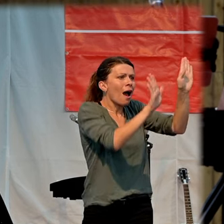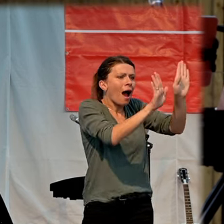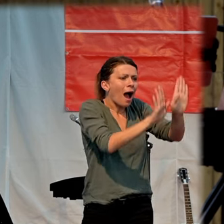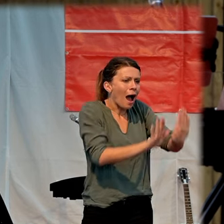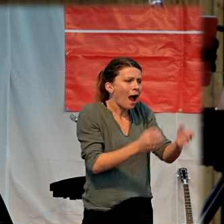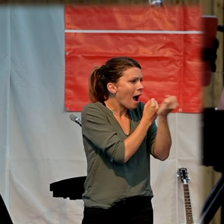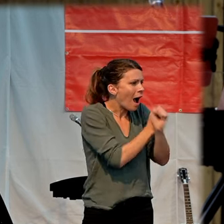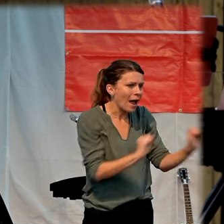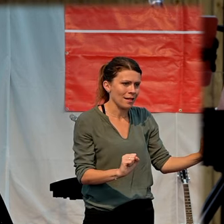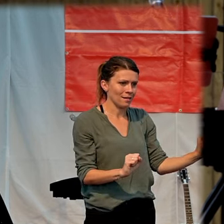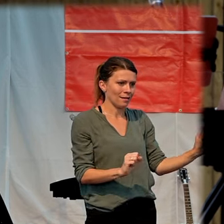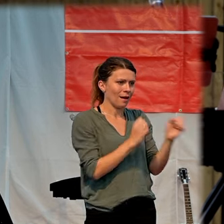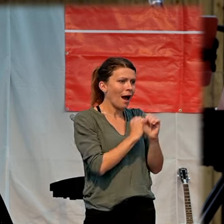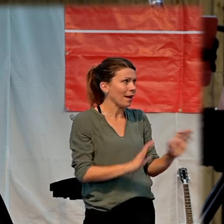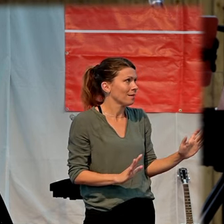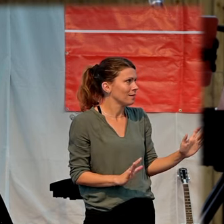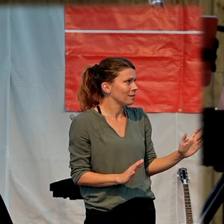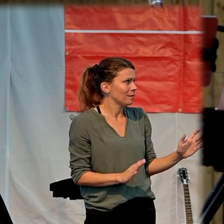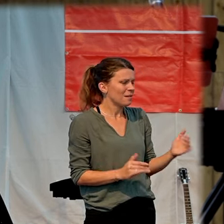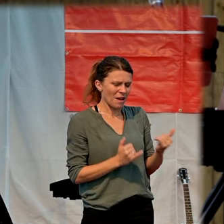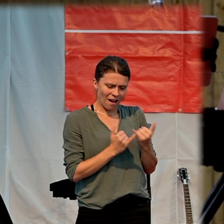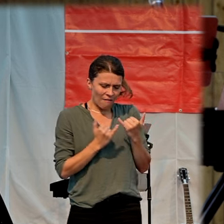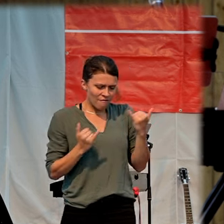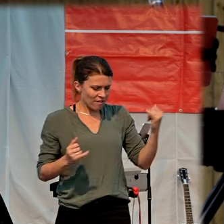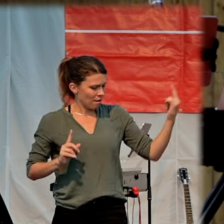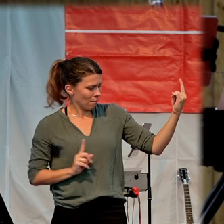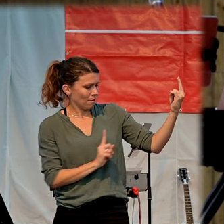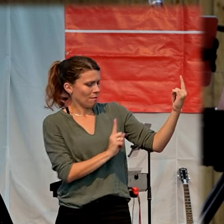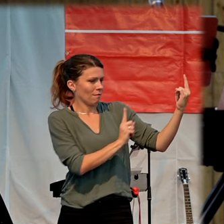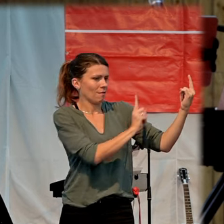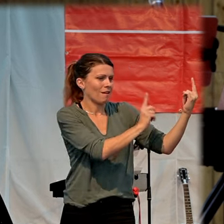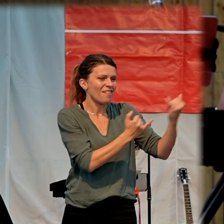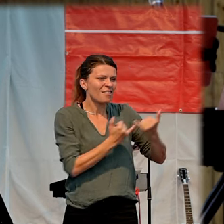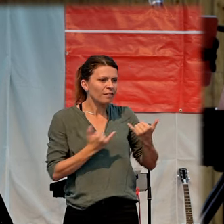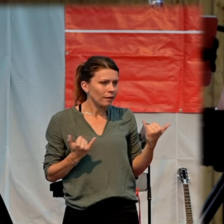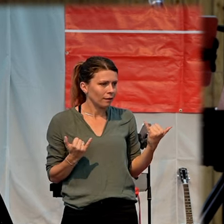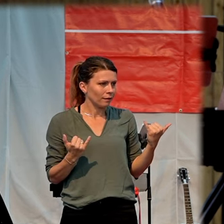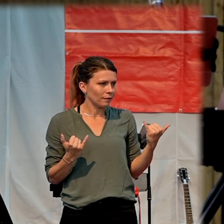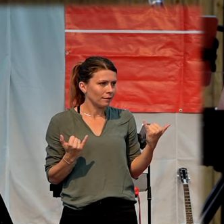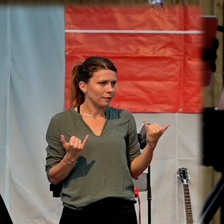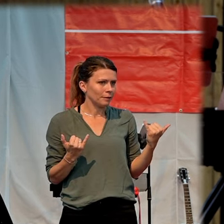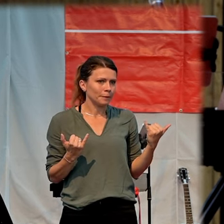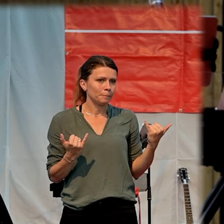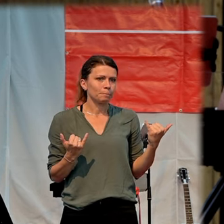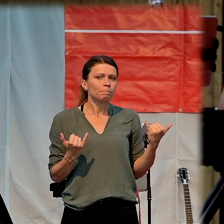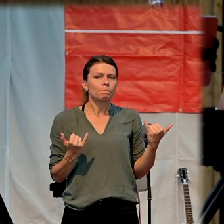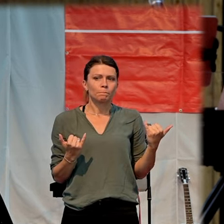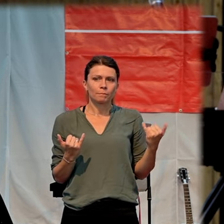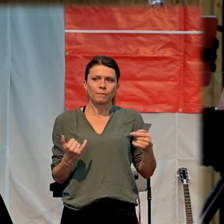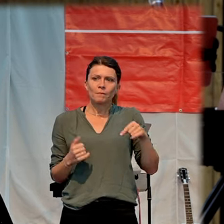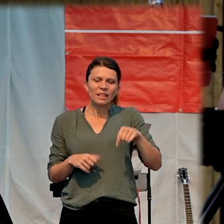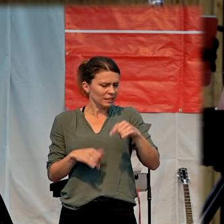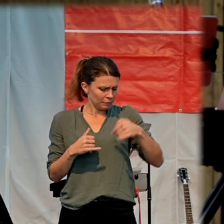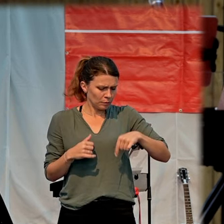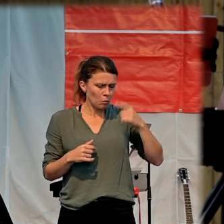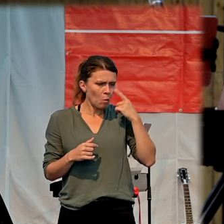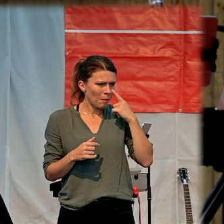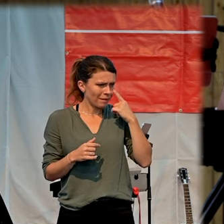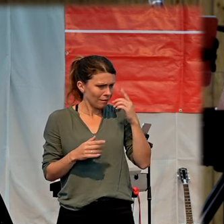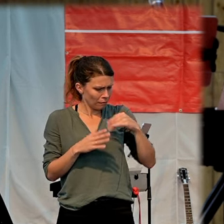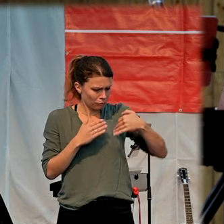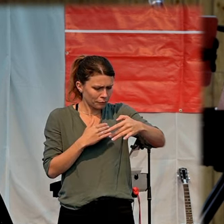Trotzdem ist die Frage, wie nähert man sich ihm an? Wir brauchen in dieser Zeit nicht nur eine